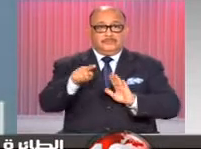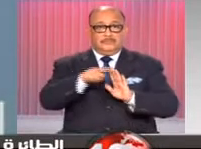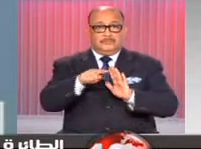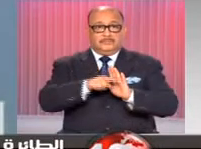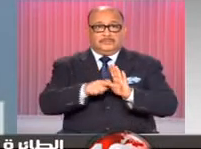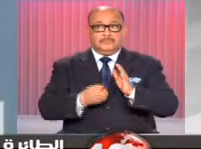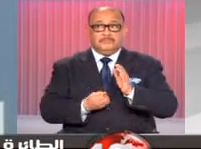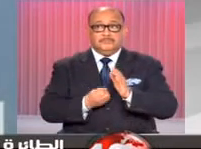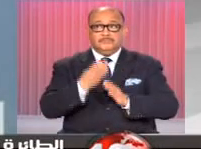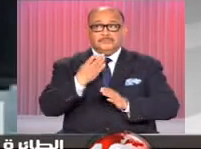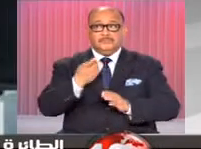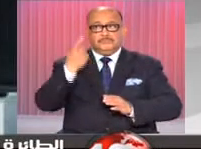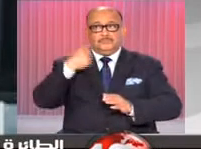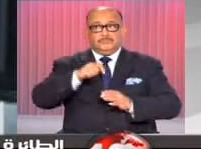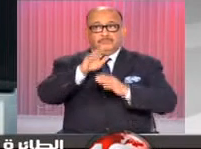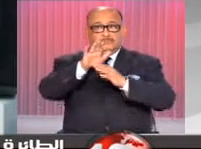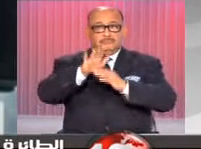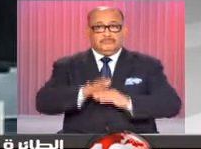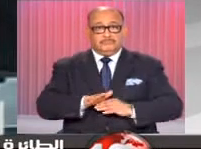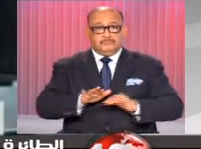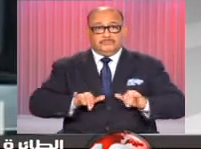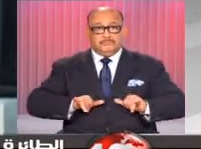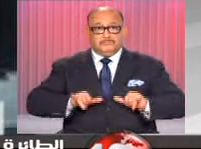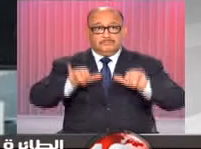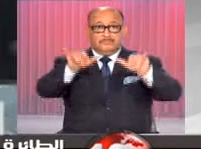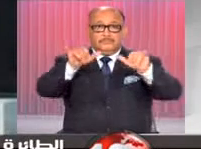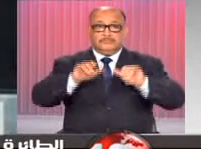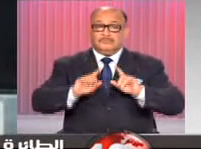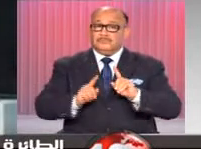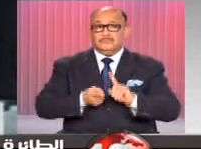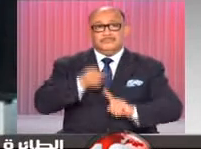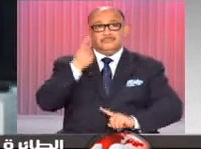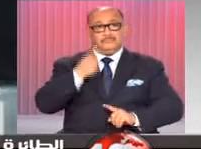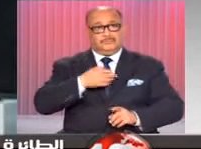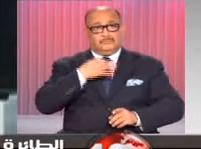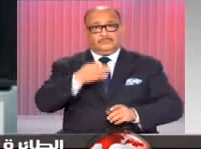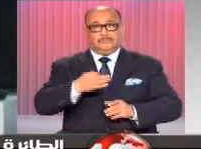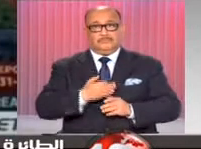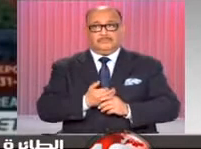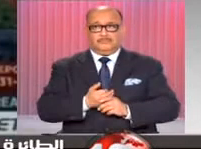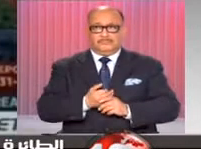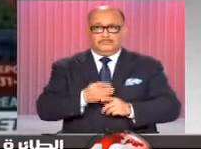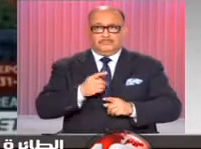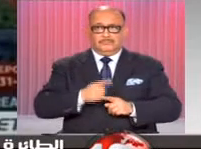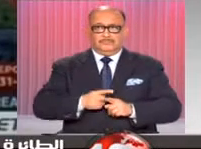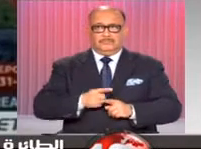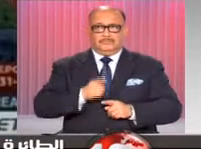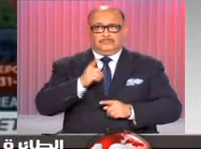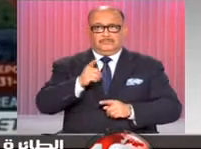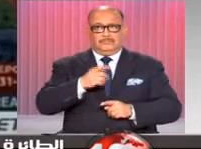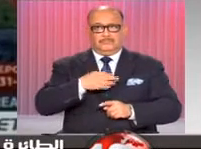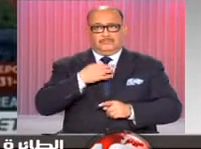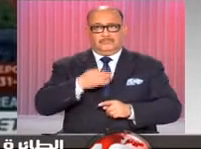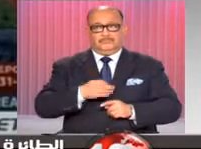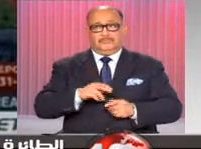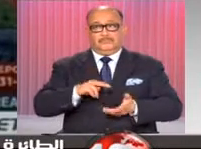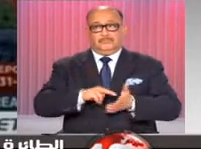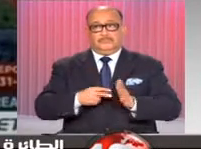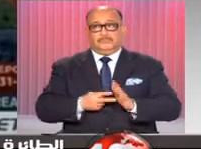مستعدة أيضا للمشاركة في البحث عن طائرة شركة طيران آسيا المنكوبة. وكانت طائرة